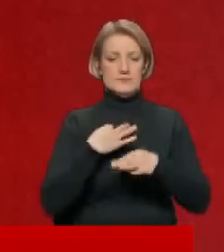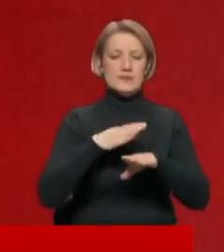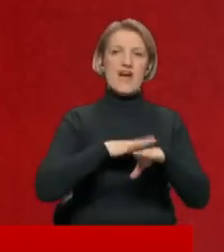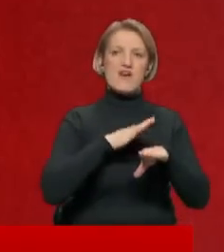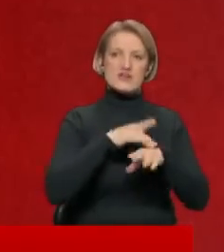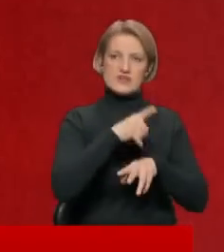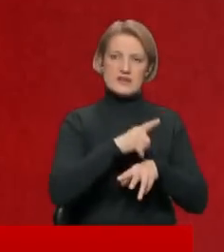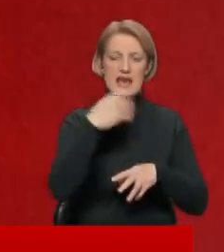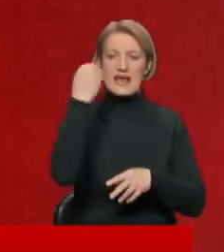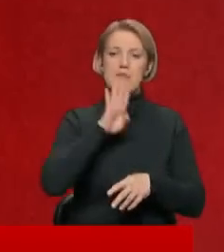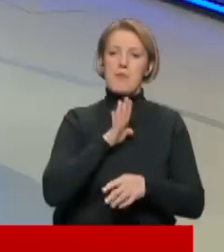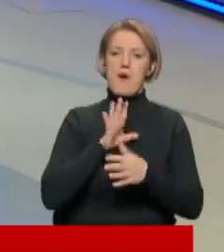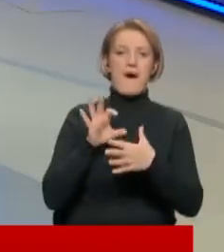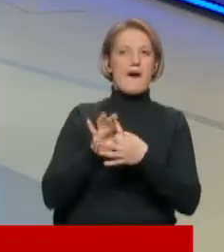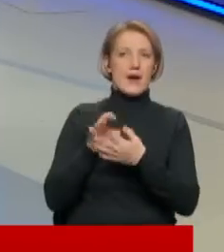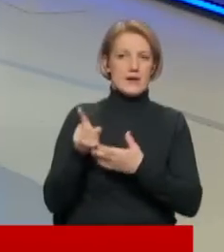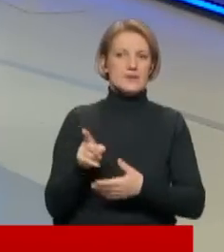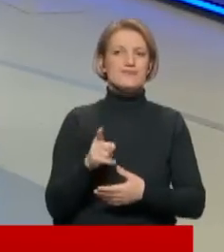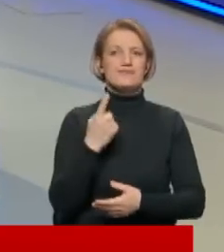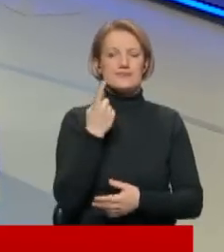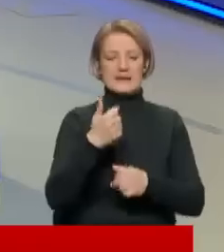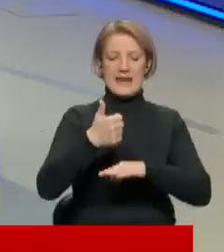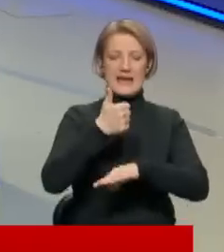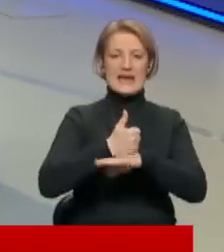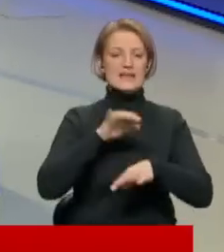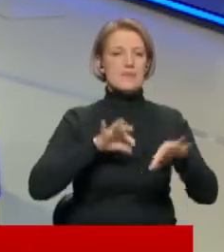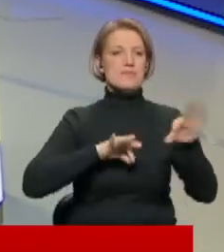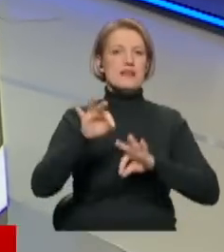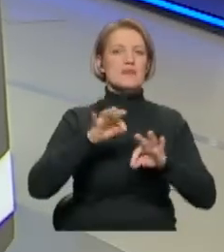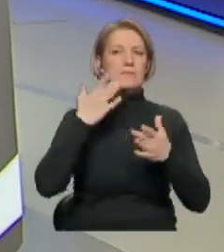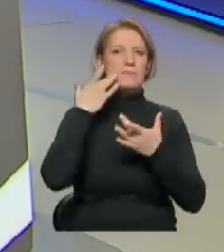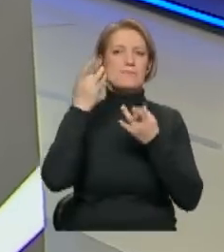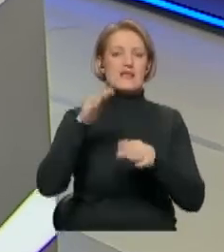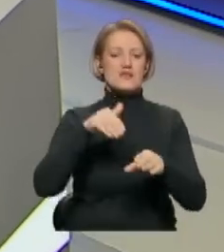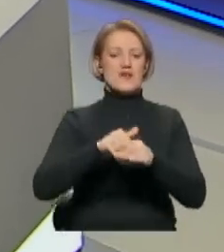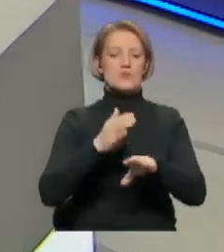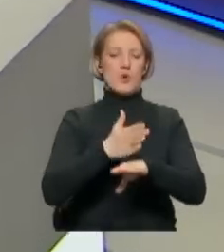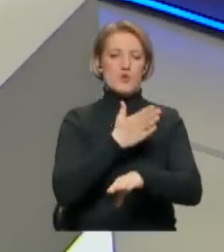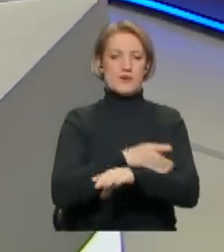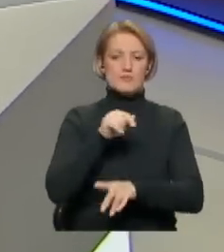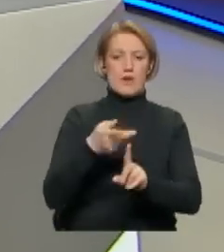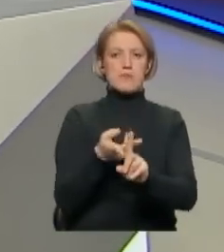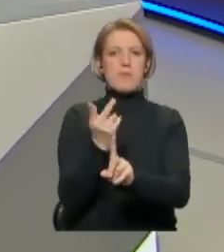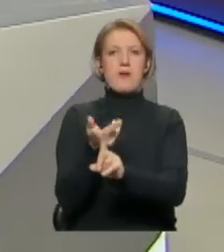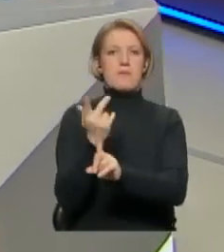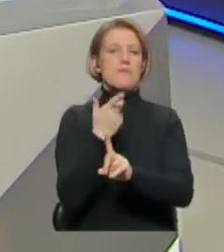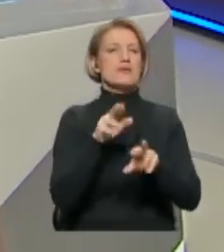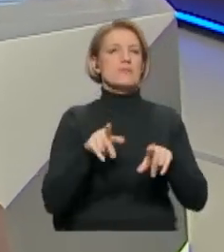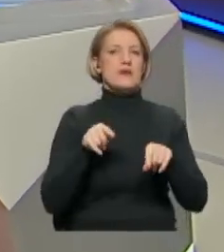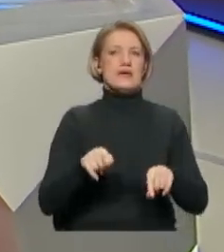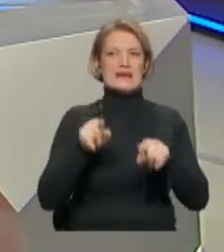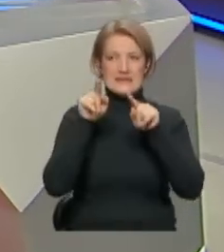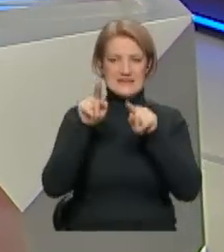Yavaşla ilgili de Sayın İmamoğlu ile ilgili de iktidarın stratejisi belli seçim öncesi buraları gasp etmek